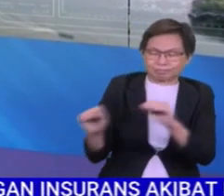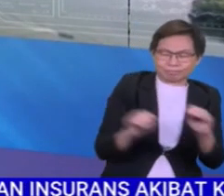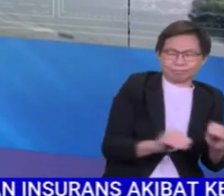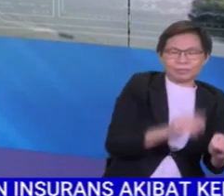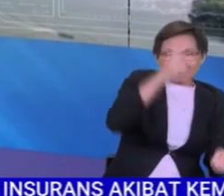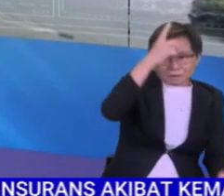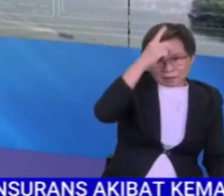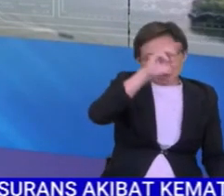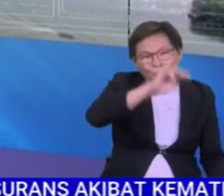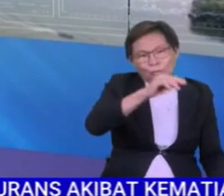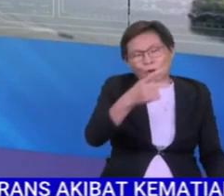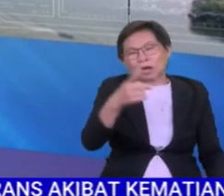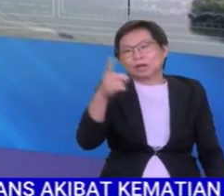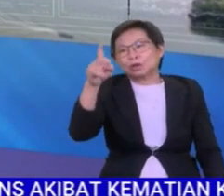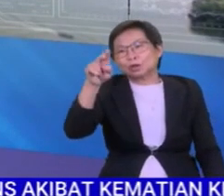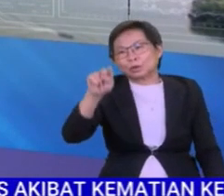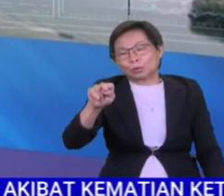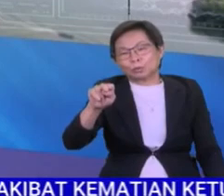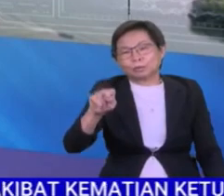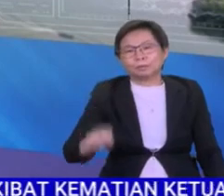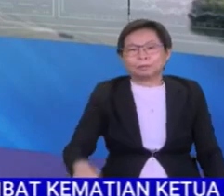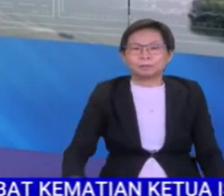Datuk Mohamad Dun